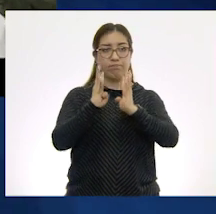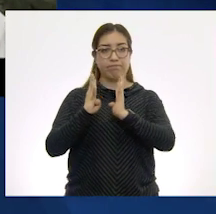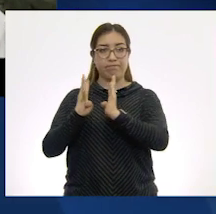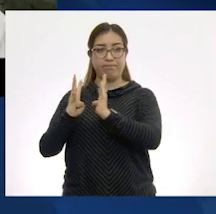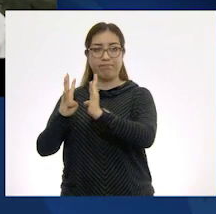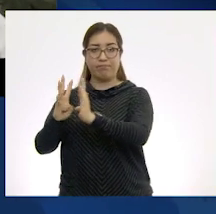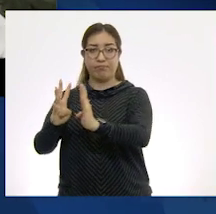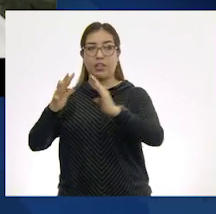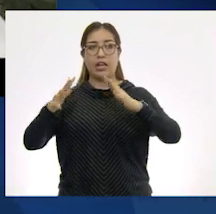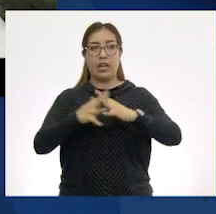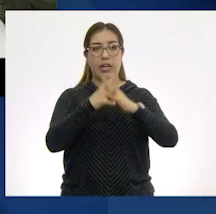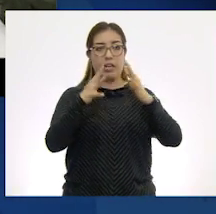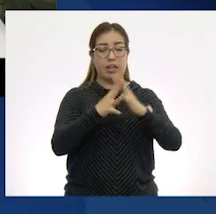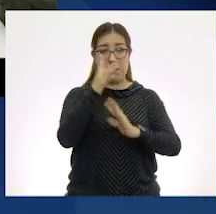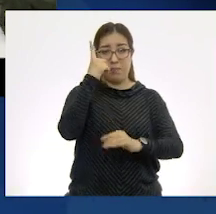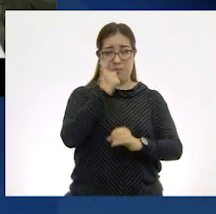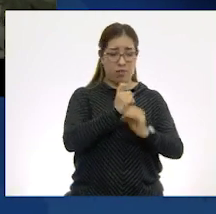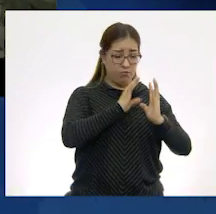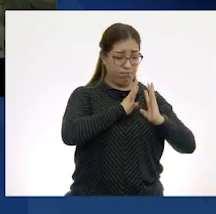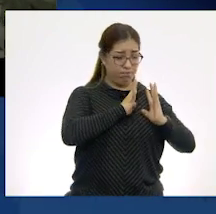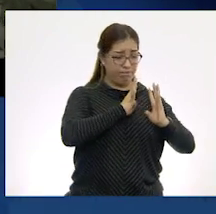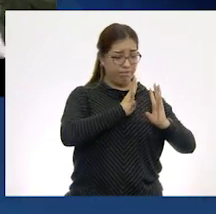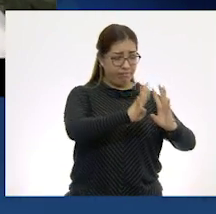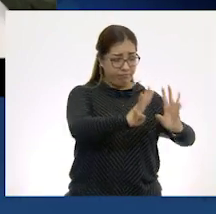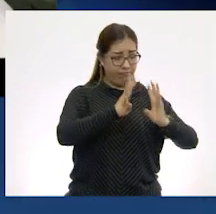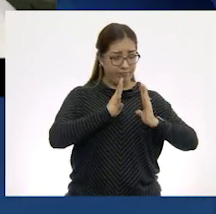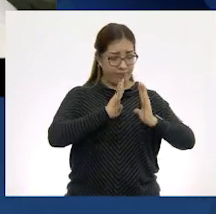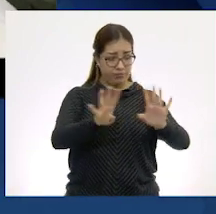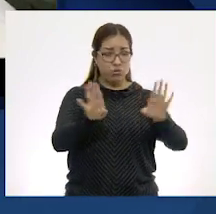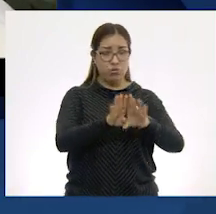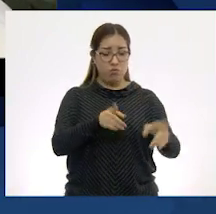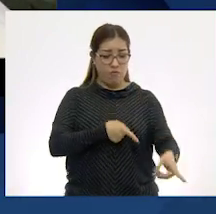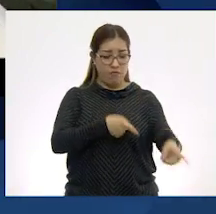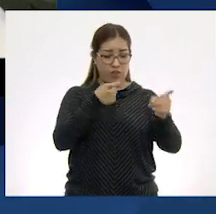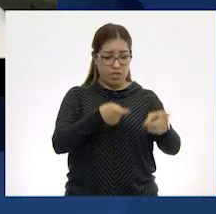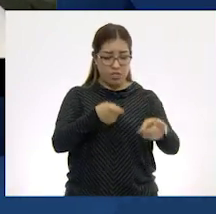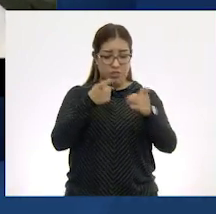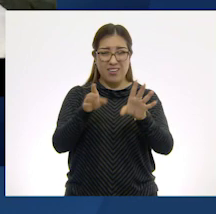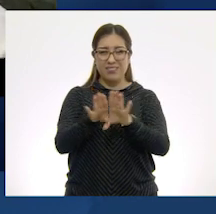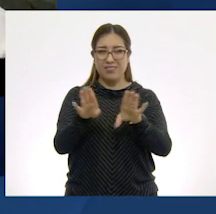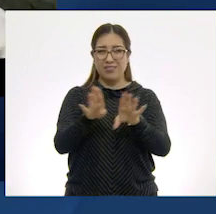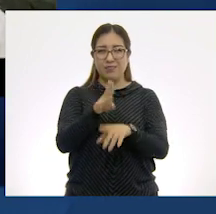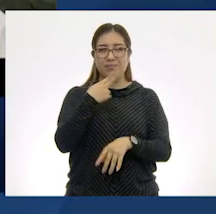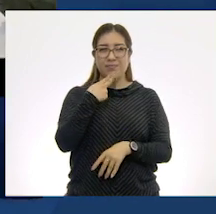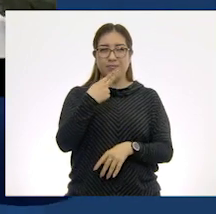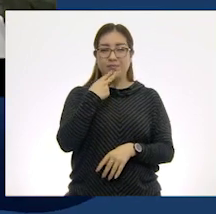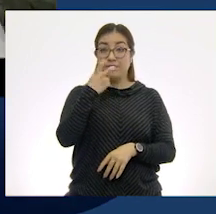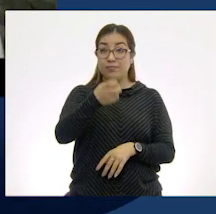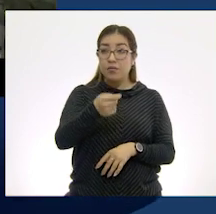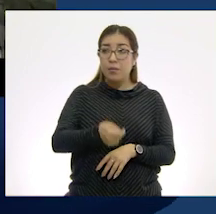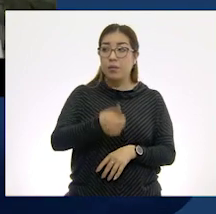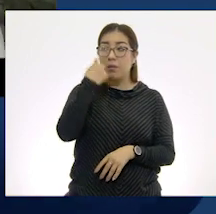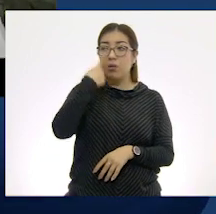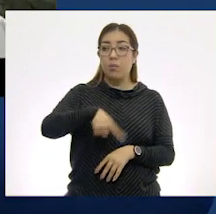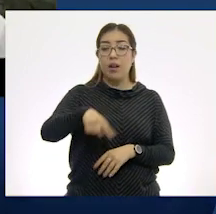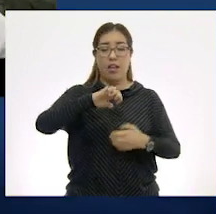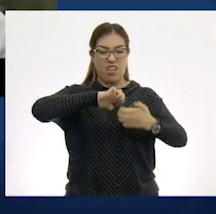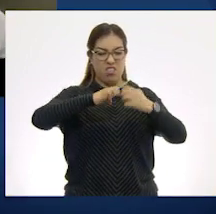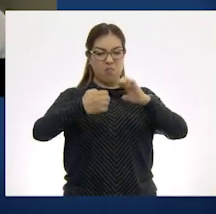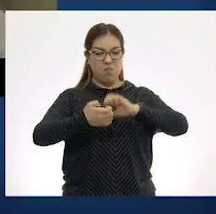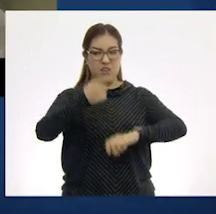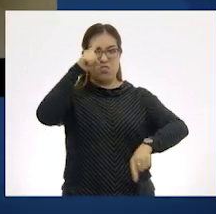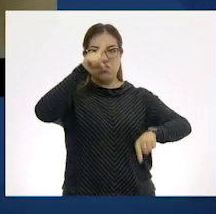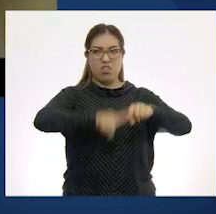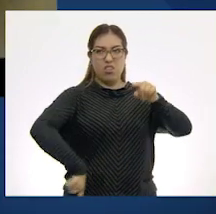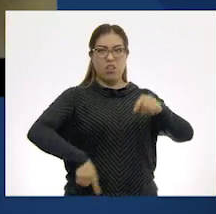则。比如说我们看前面这3排，当年应该是拿着弓啊、弩啊这样一支前锋的部队，首先打